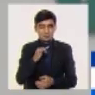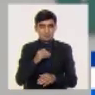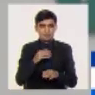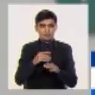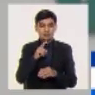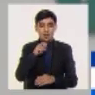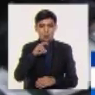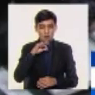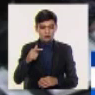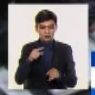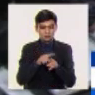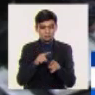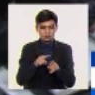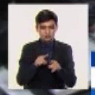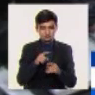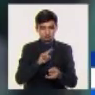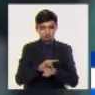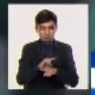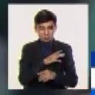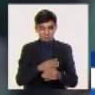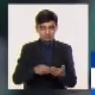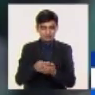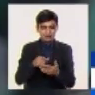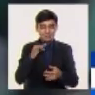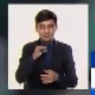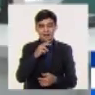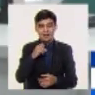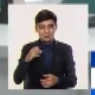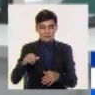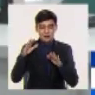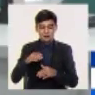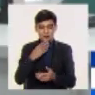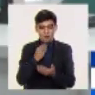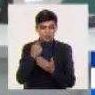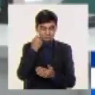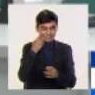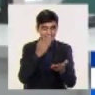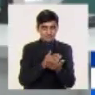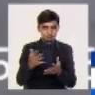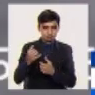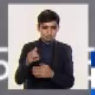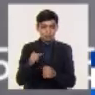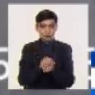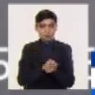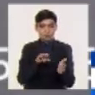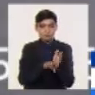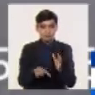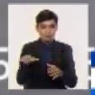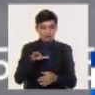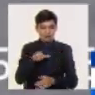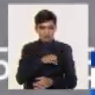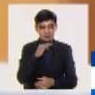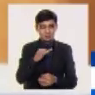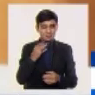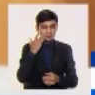залоговое имущество фиктивным заемщикам. Якобы ему из кассы выдавались деньги для личных целей без документов. Предположительно, средства